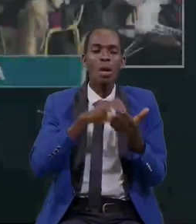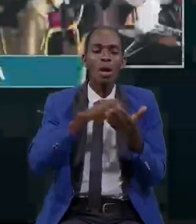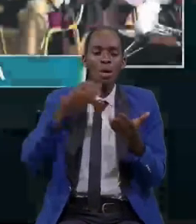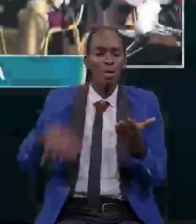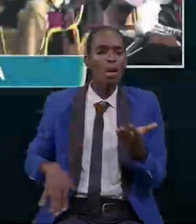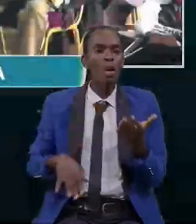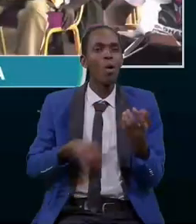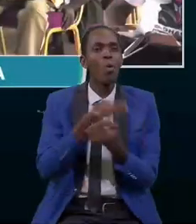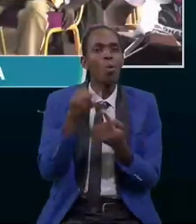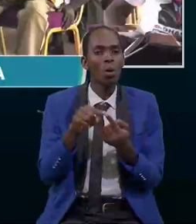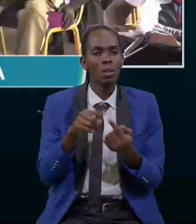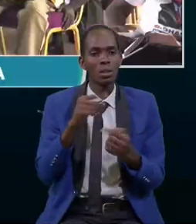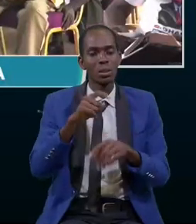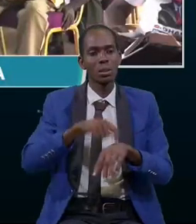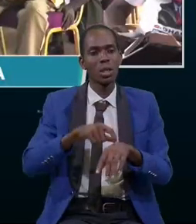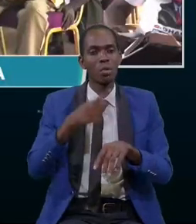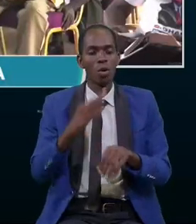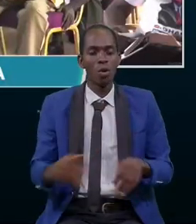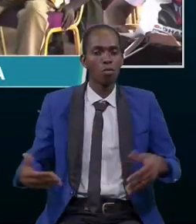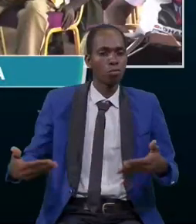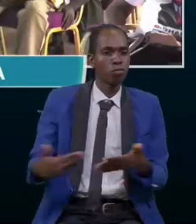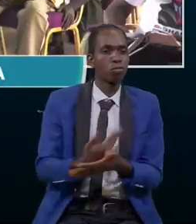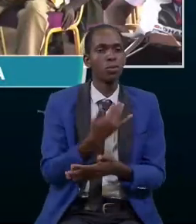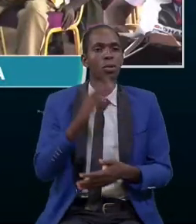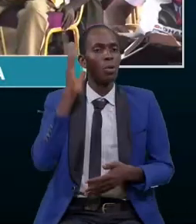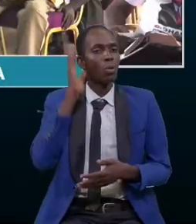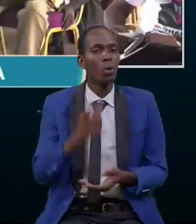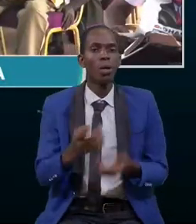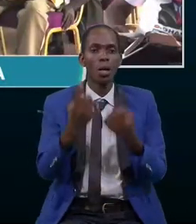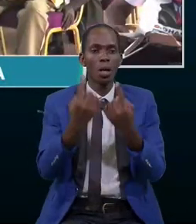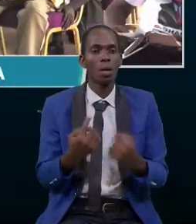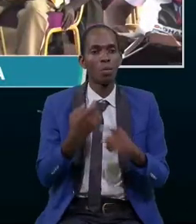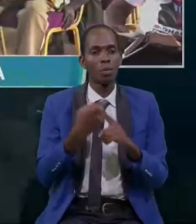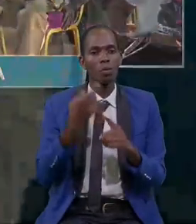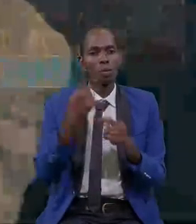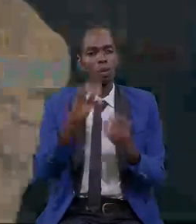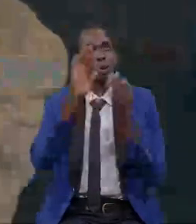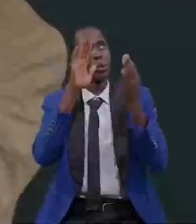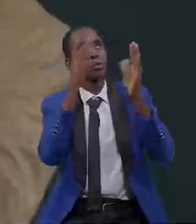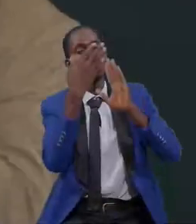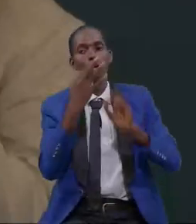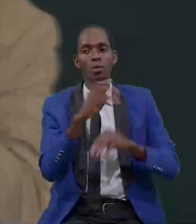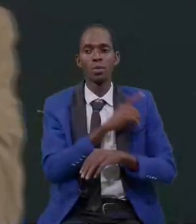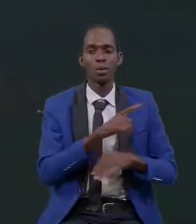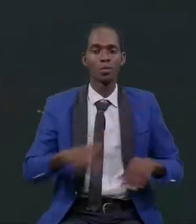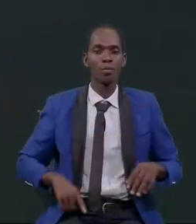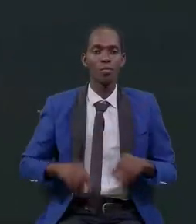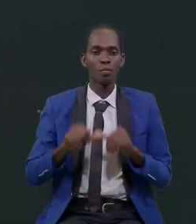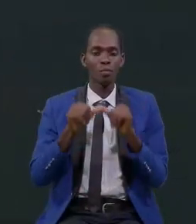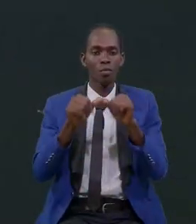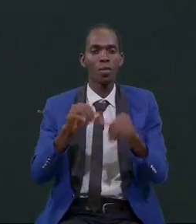de rafraîchissement vous viennent de la part du Seigneur.